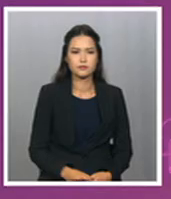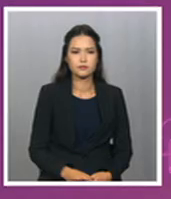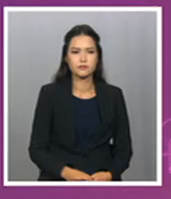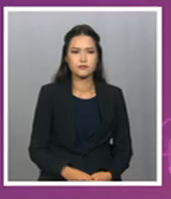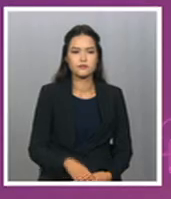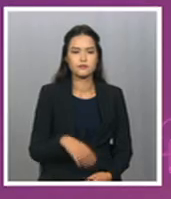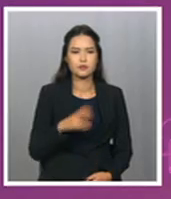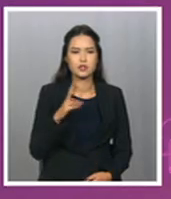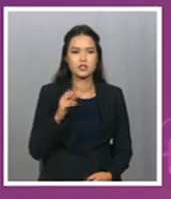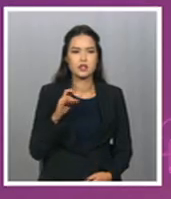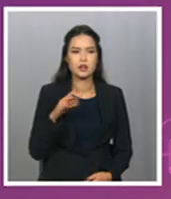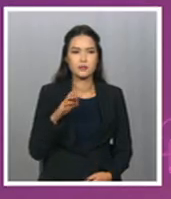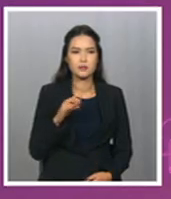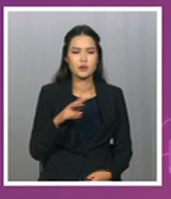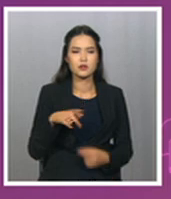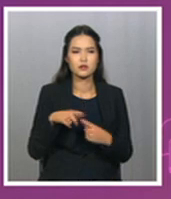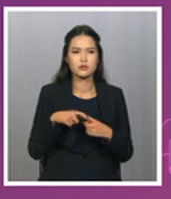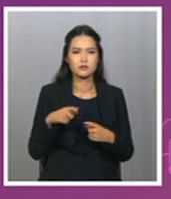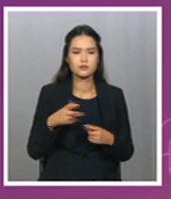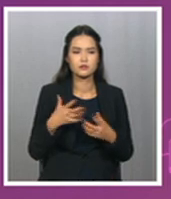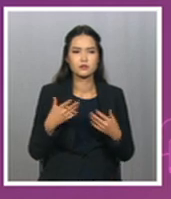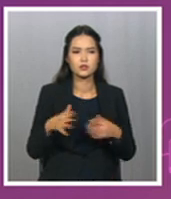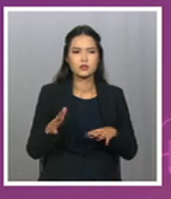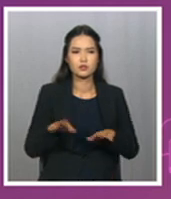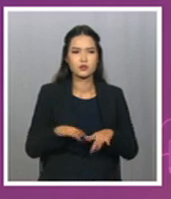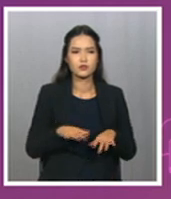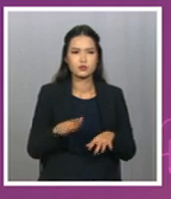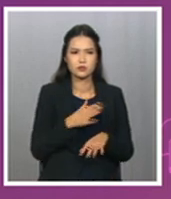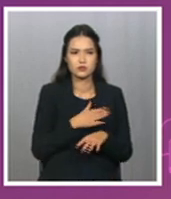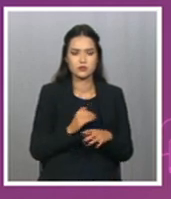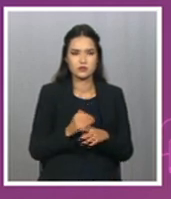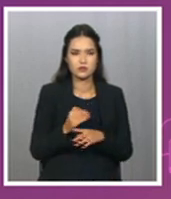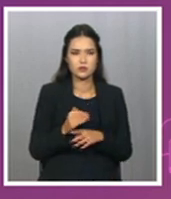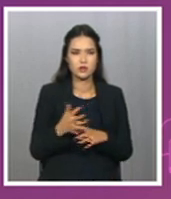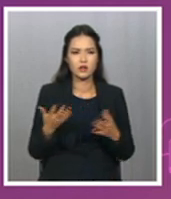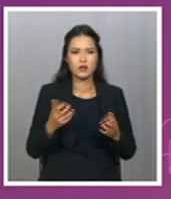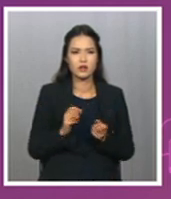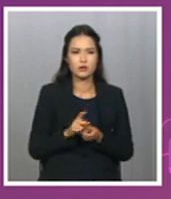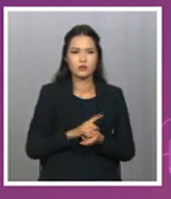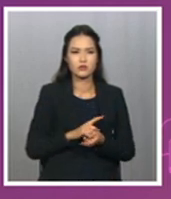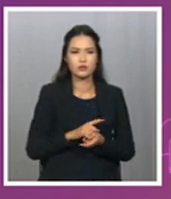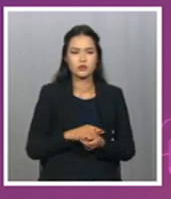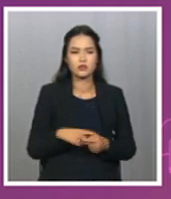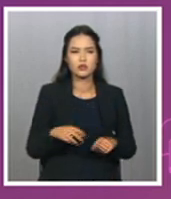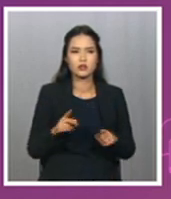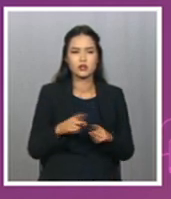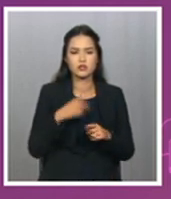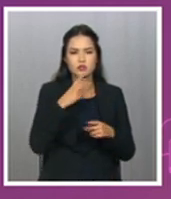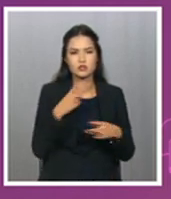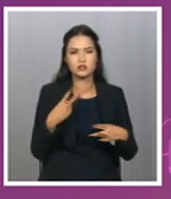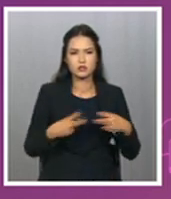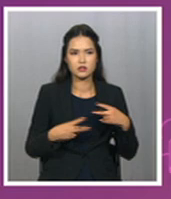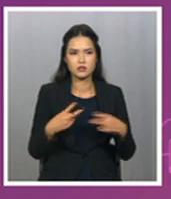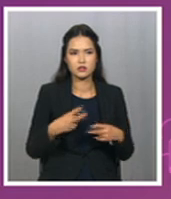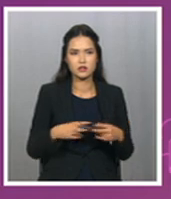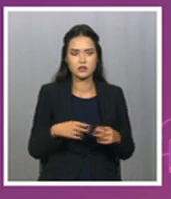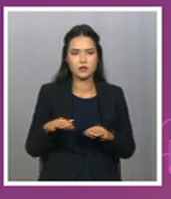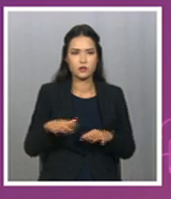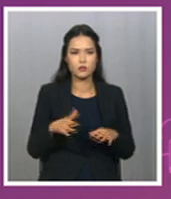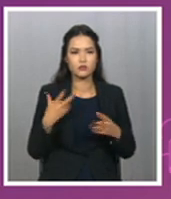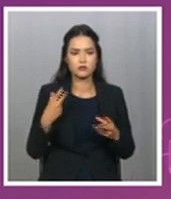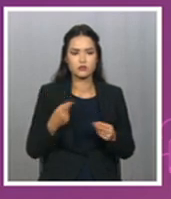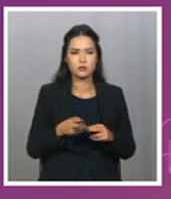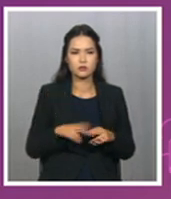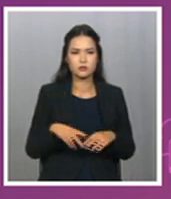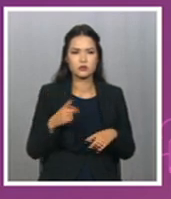Серіппеге ілініп кейін қозғалысқа келтірілген дененің жылдамдығы қалай өзгереді? Дене тепе-теңдік күйінен ығысқан кезде оның